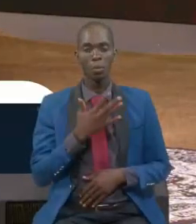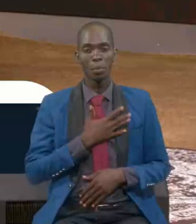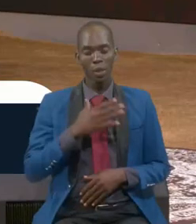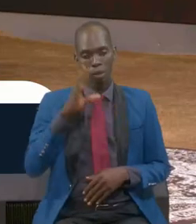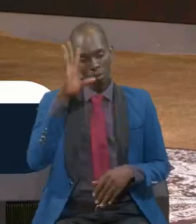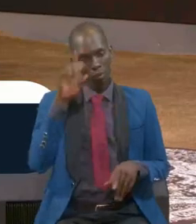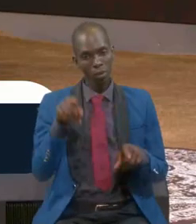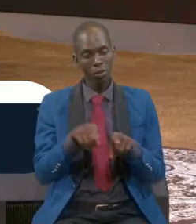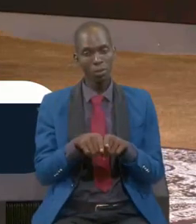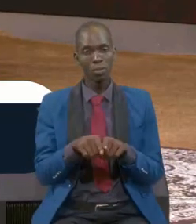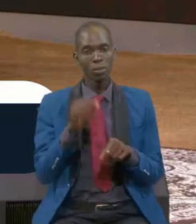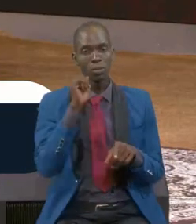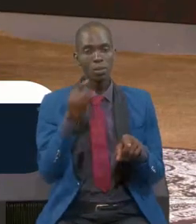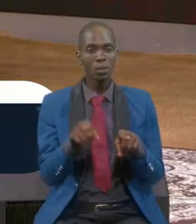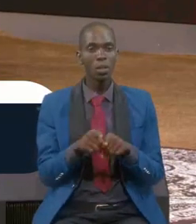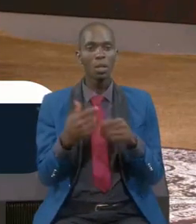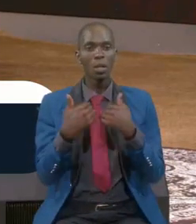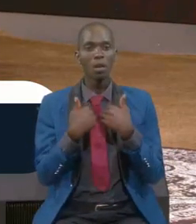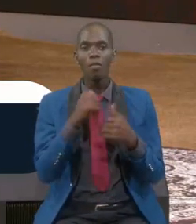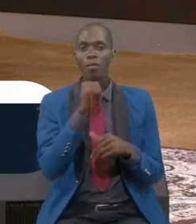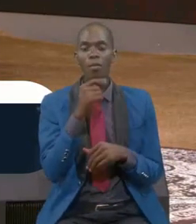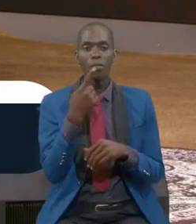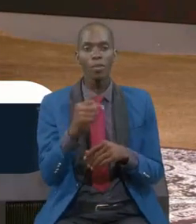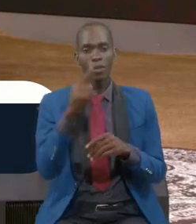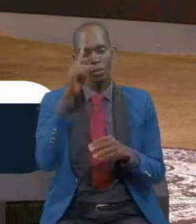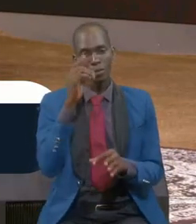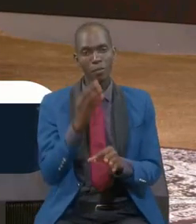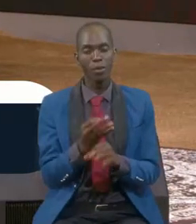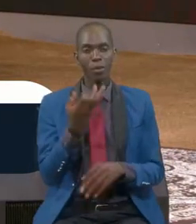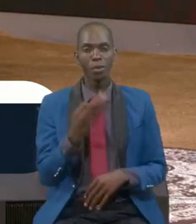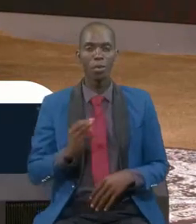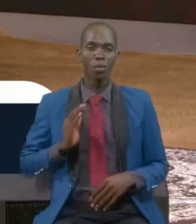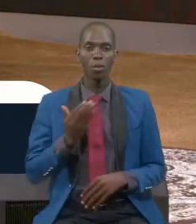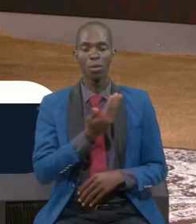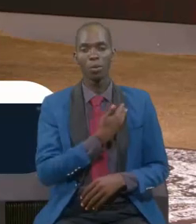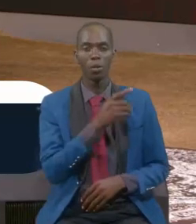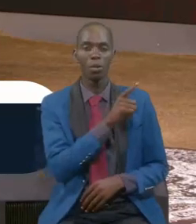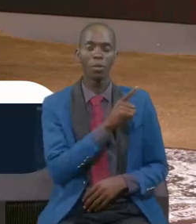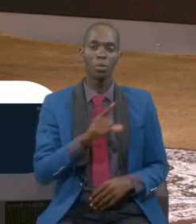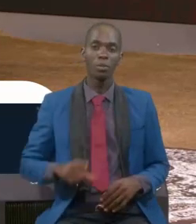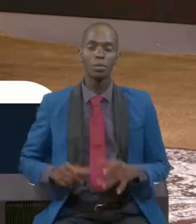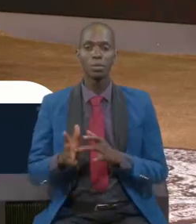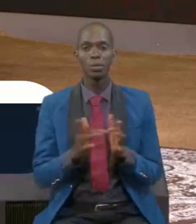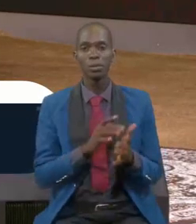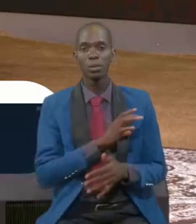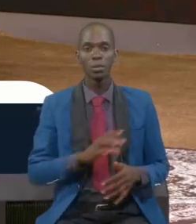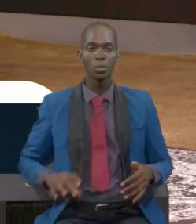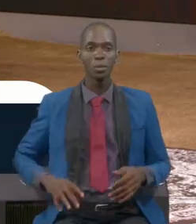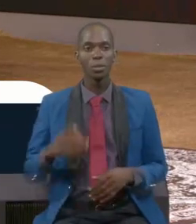verset 1. Mes frères, que votre foi en notre